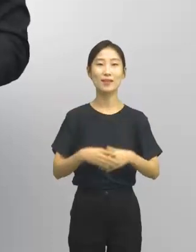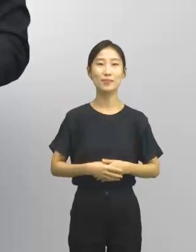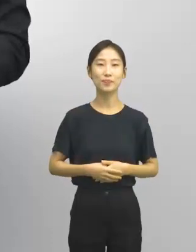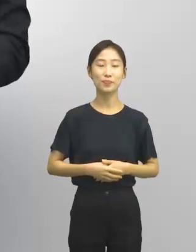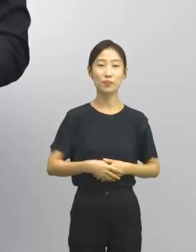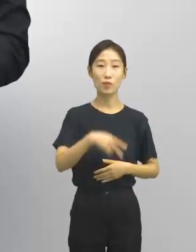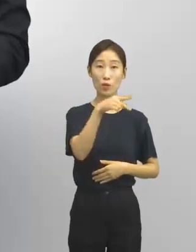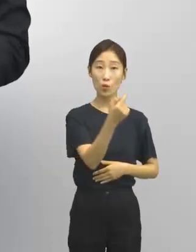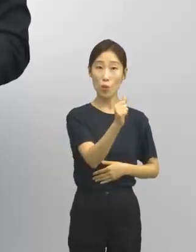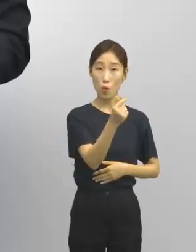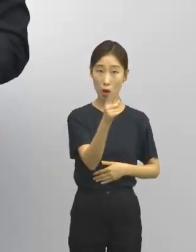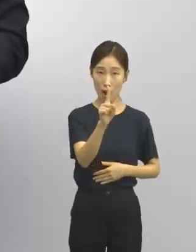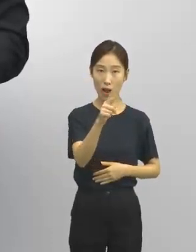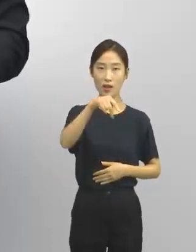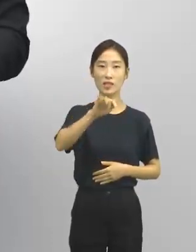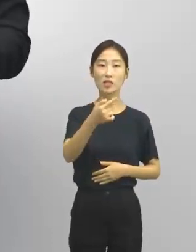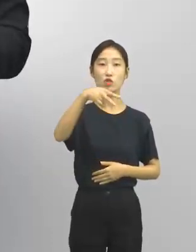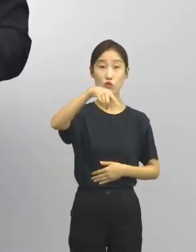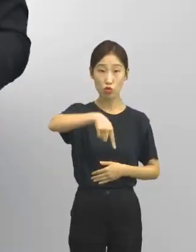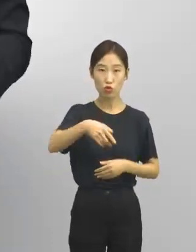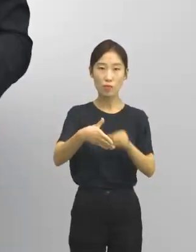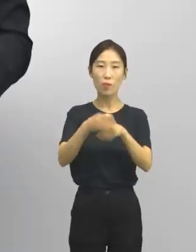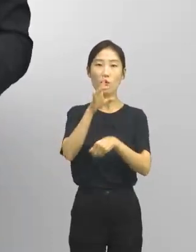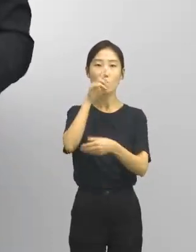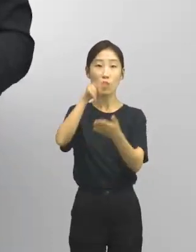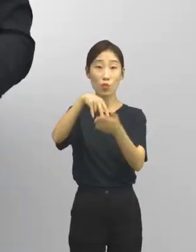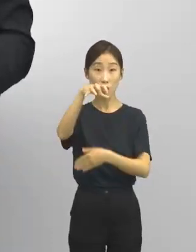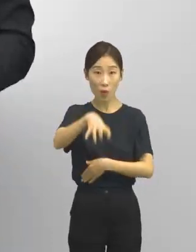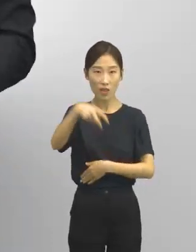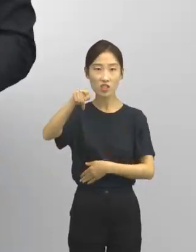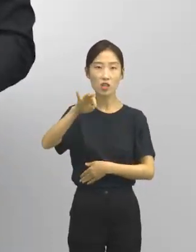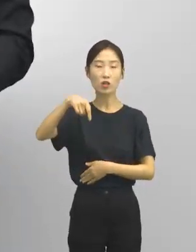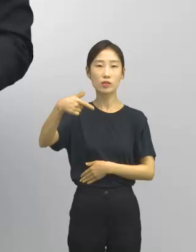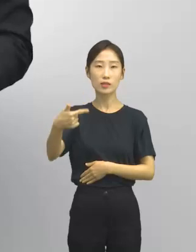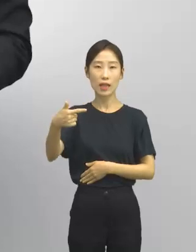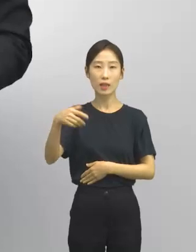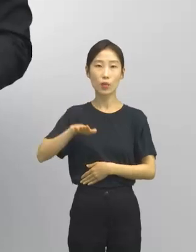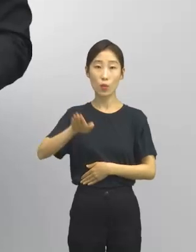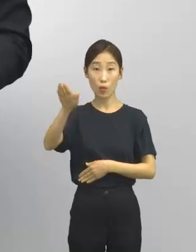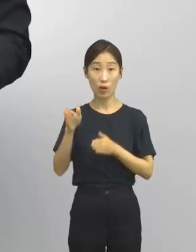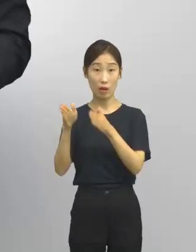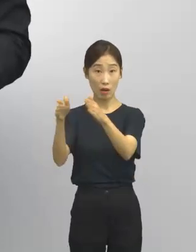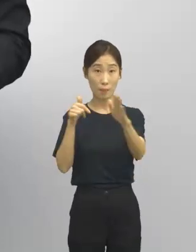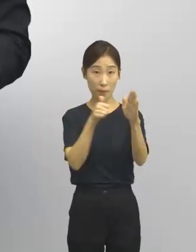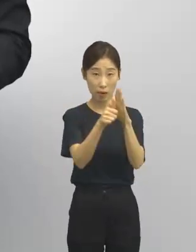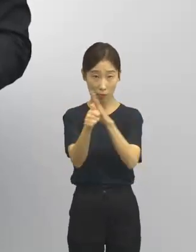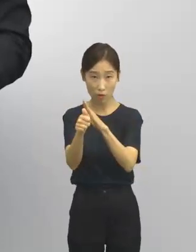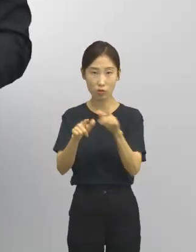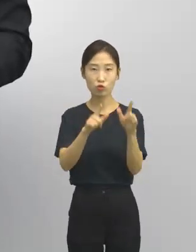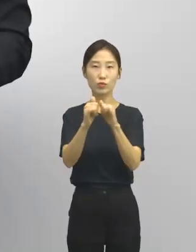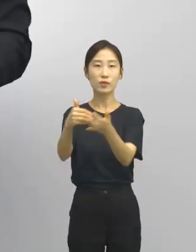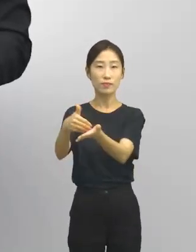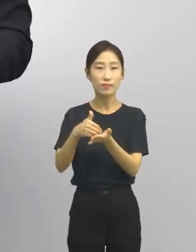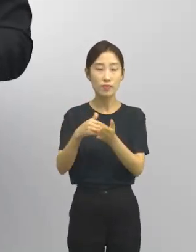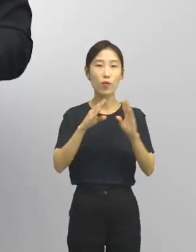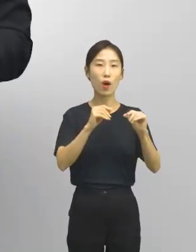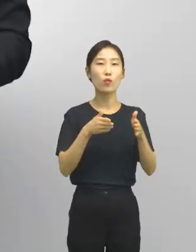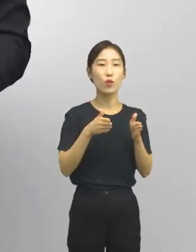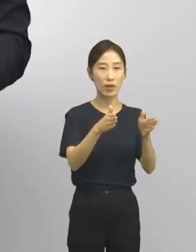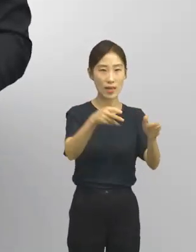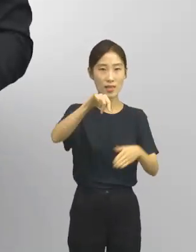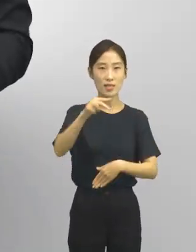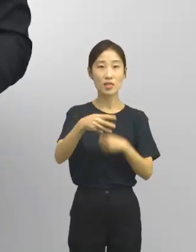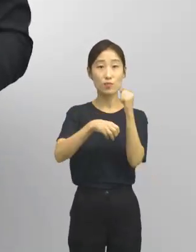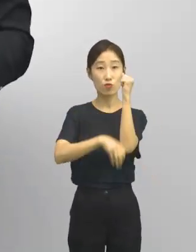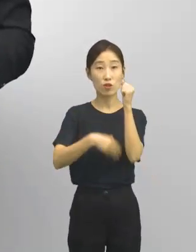구청장실이 운영되는데요. 도화동과 신수동, 마포중앙도서관, 성산고가차도를 방문해 주민들이 요청한